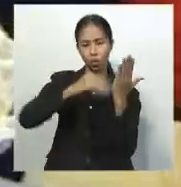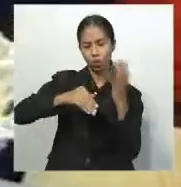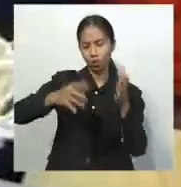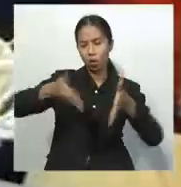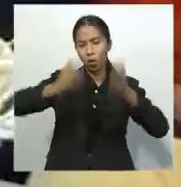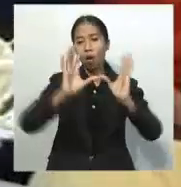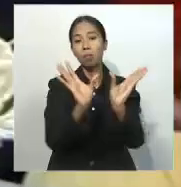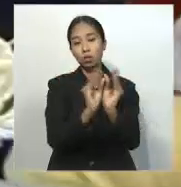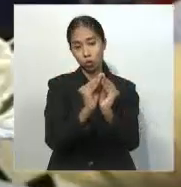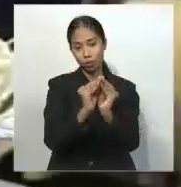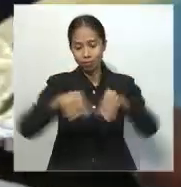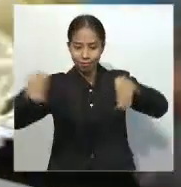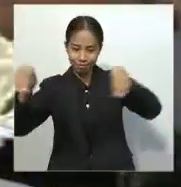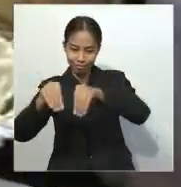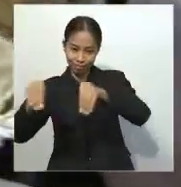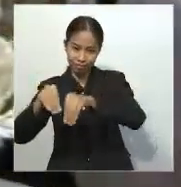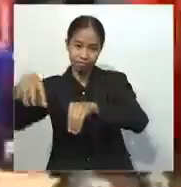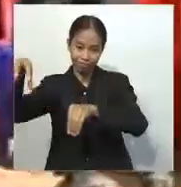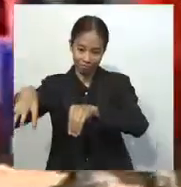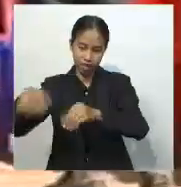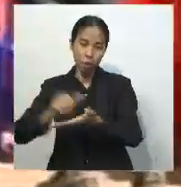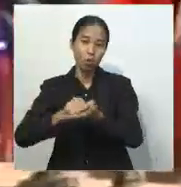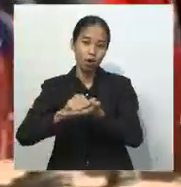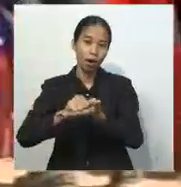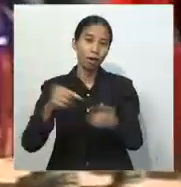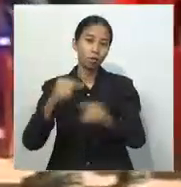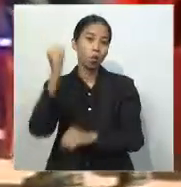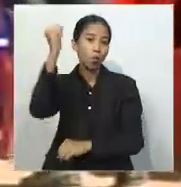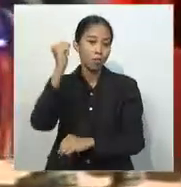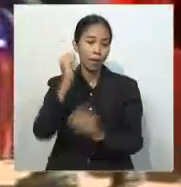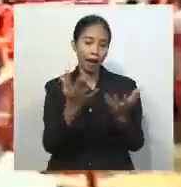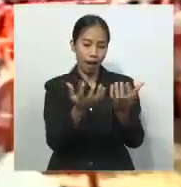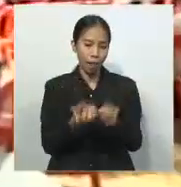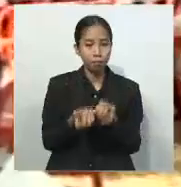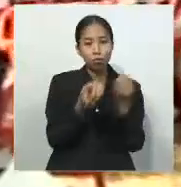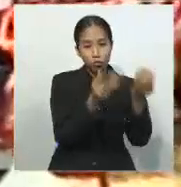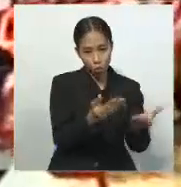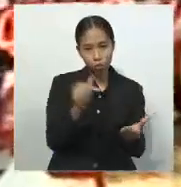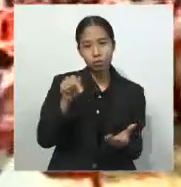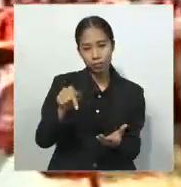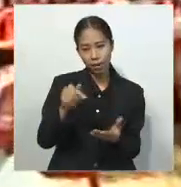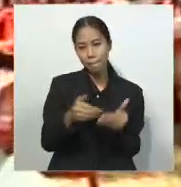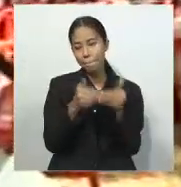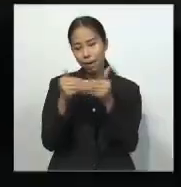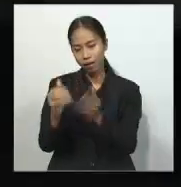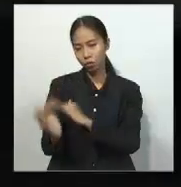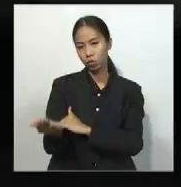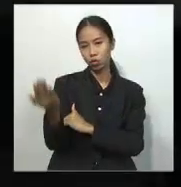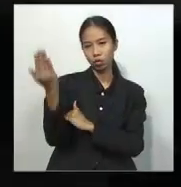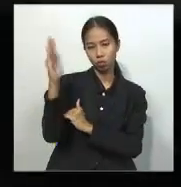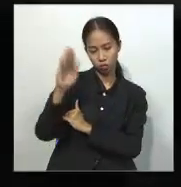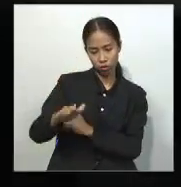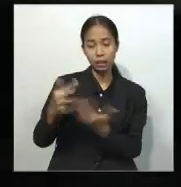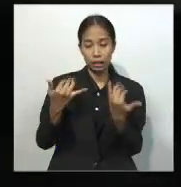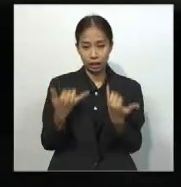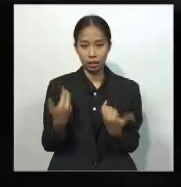มค่ะฝั่งหอศิลป์ติดกับบึงสีฐานเป็นจุดบริการรถรับส่งประชาชนที่จะเดินทางไปพุทธมณฑลอีสานตั้งแต่ช่วงเช้าค่ะมีประชา